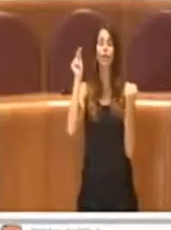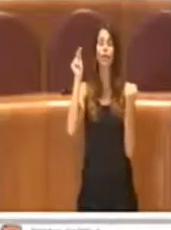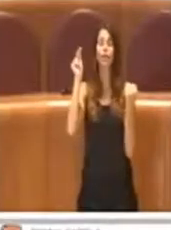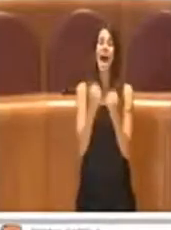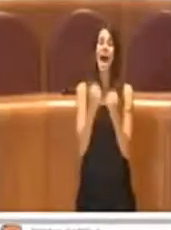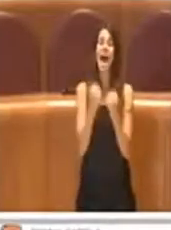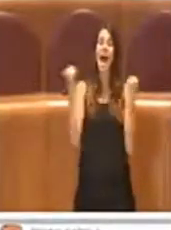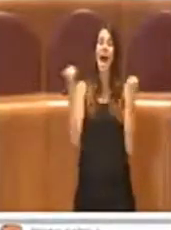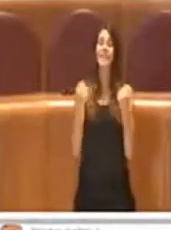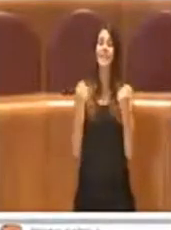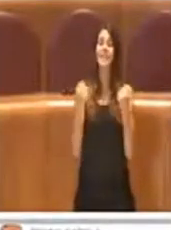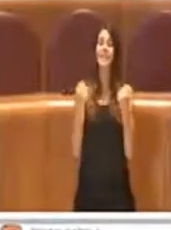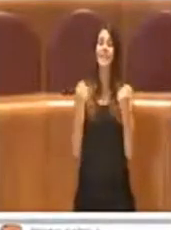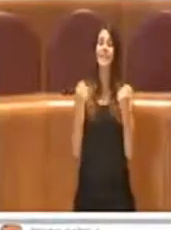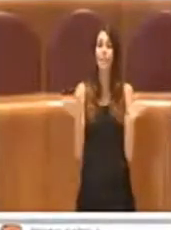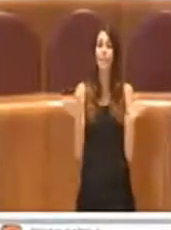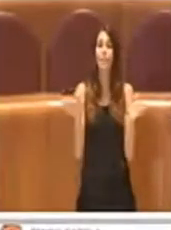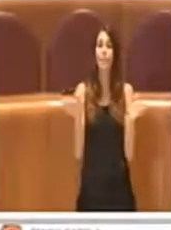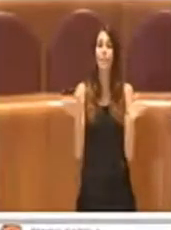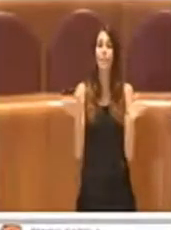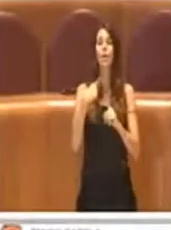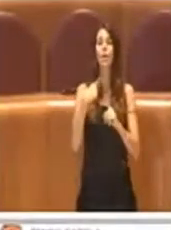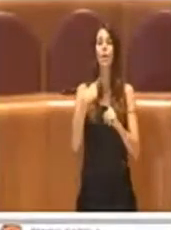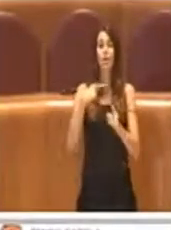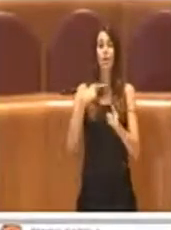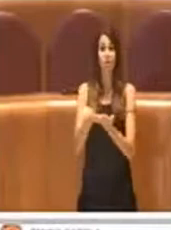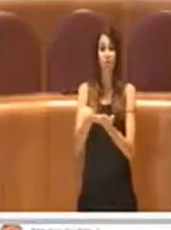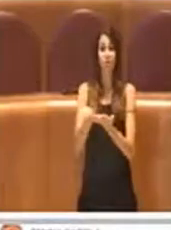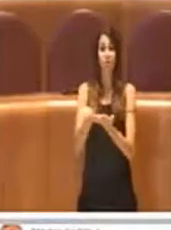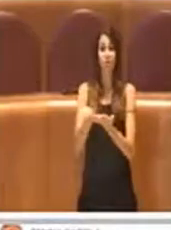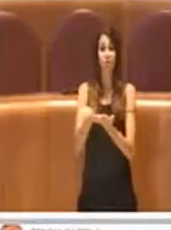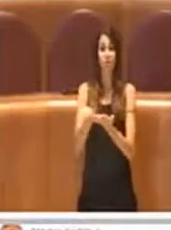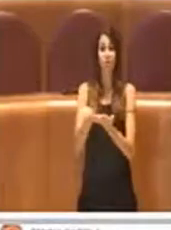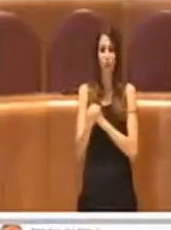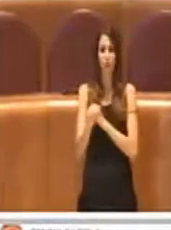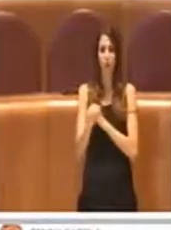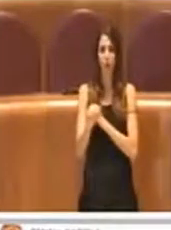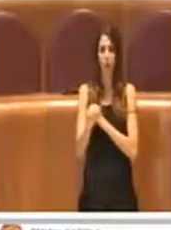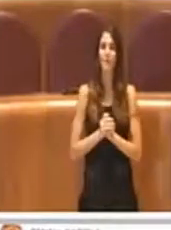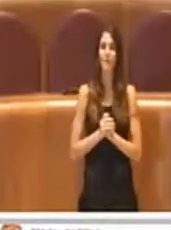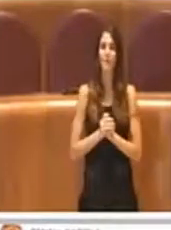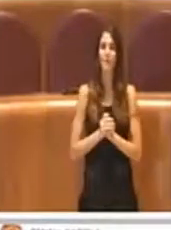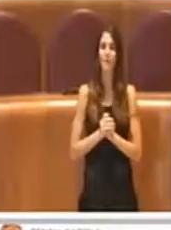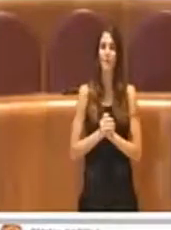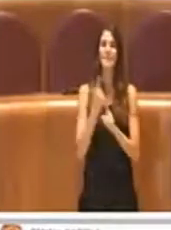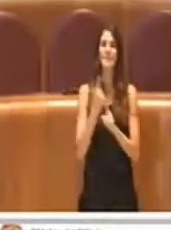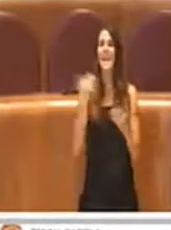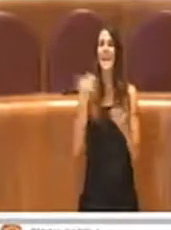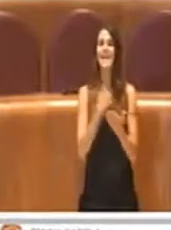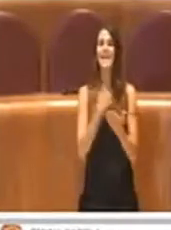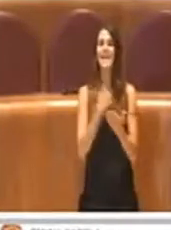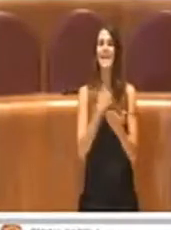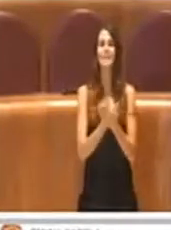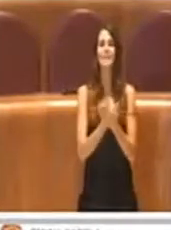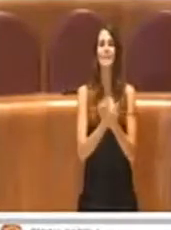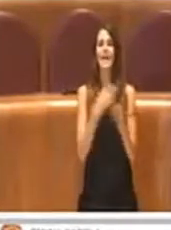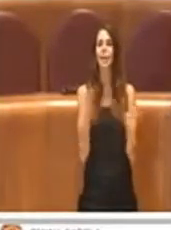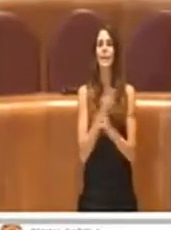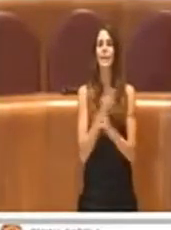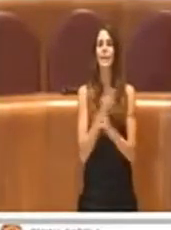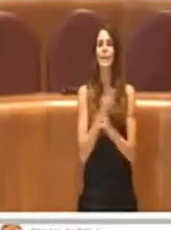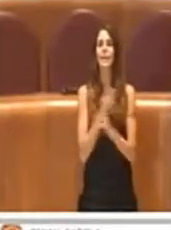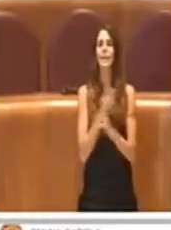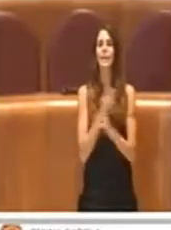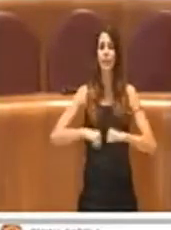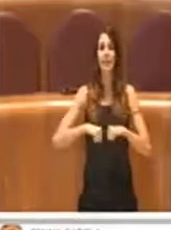del contrasto al degrado, questo è molto importante. Pertanto, escludendo ogni possibilità di rinnovo per concessionari revocati sia in forza